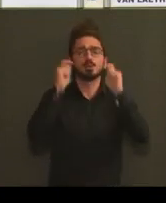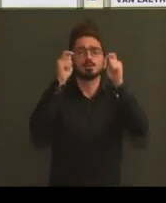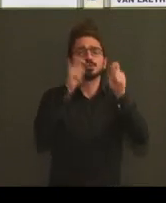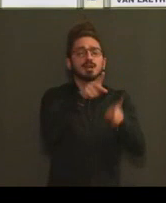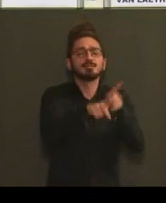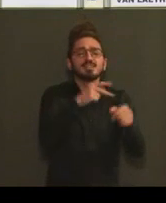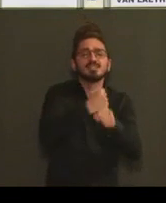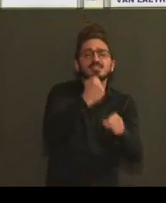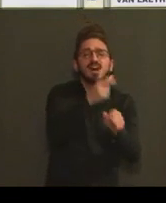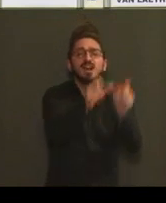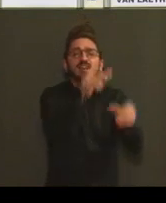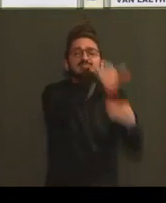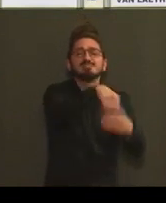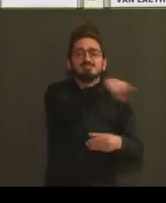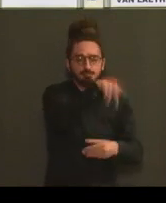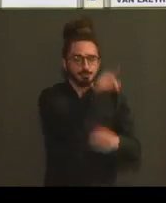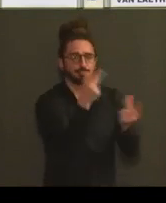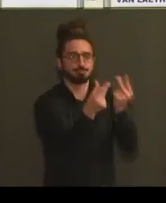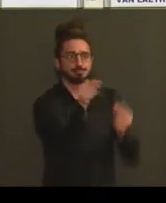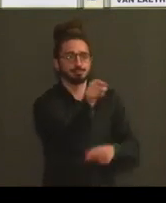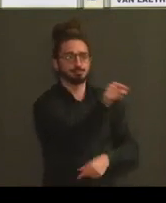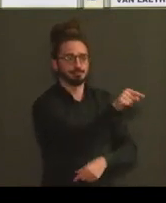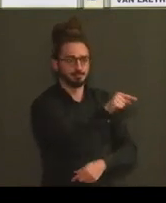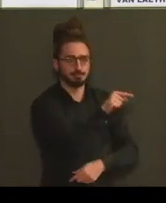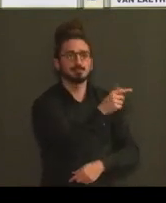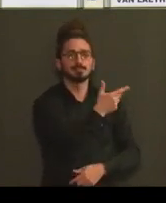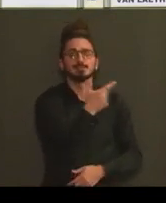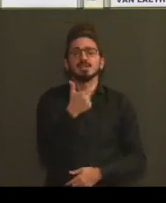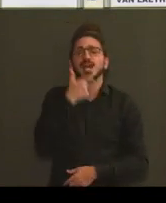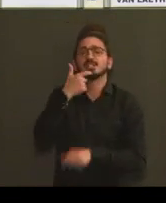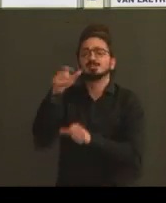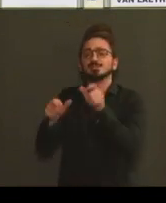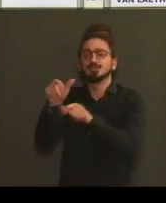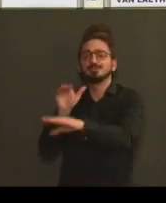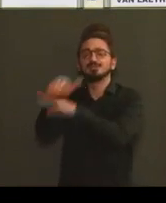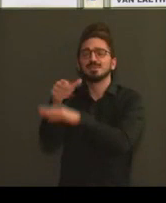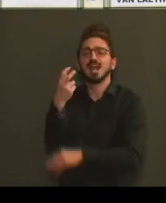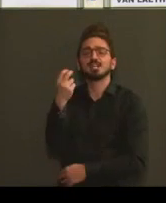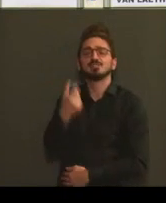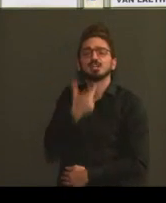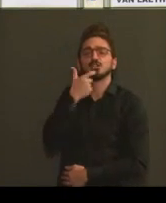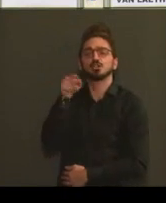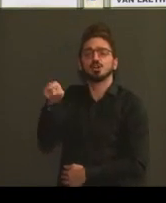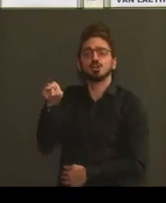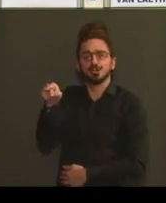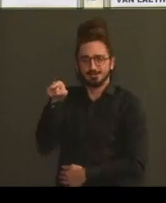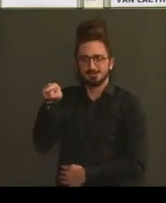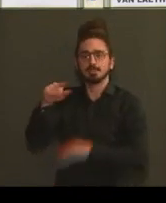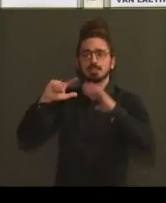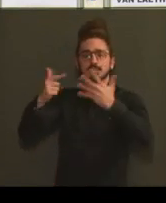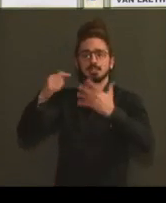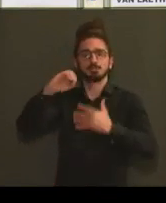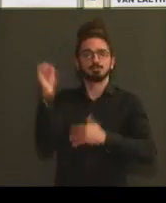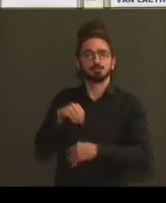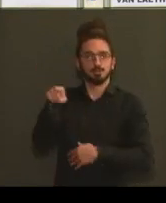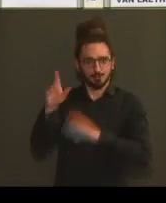couverture de 17% des plus de 80 ans de notre pays qui ont reçu une première vaccination et de